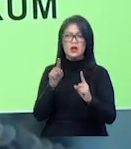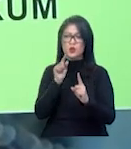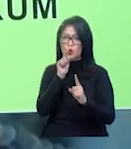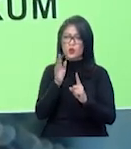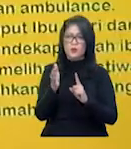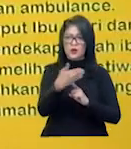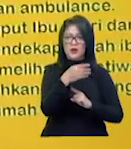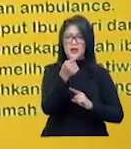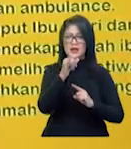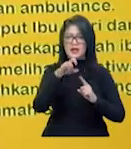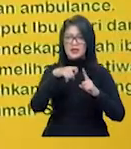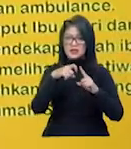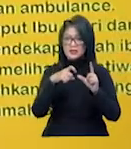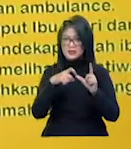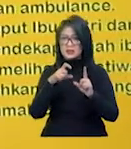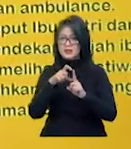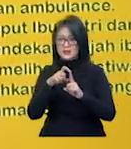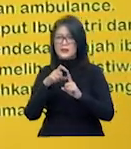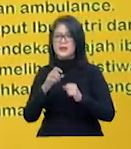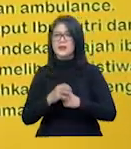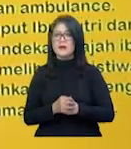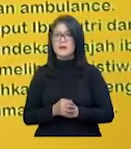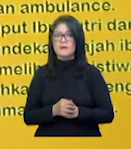kuasa hukum juga mengungkap perintah versi